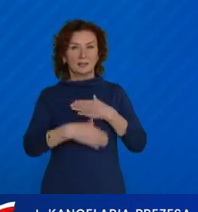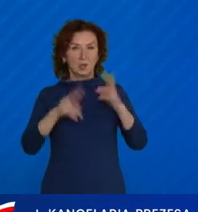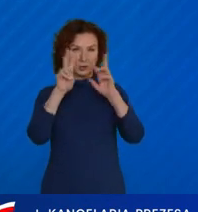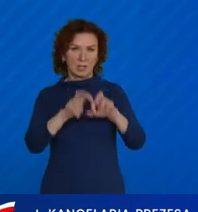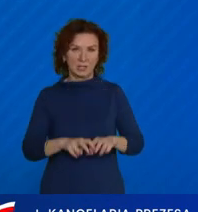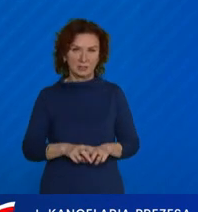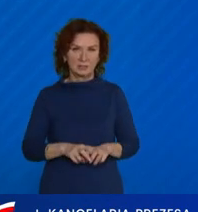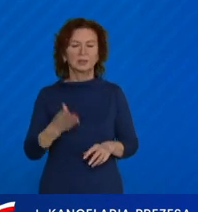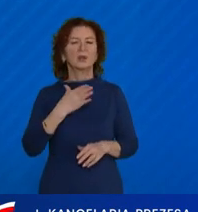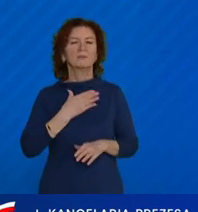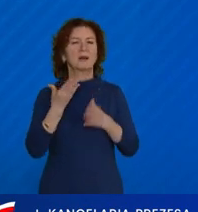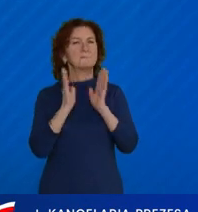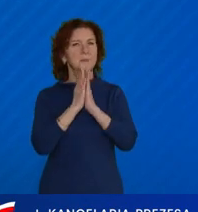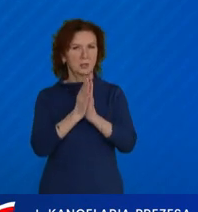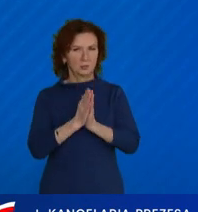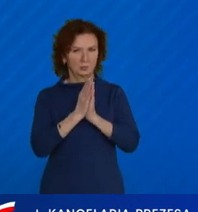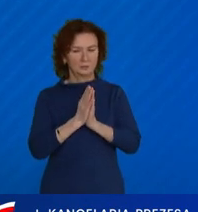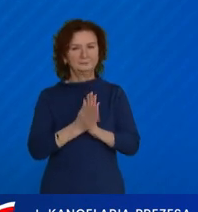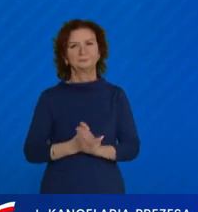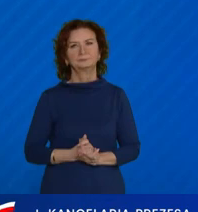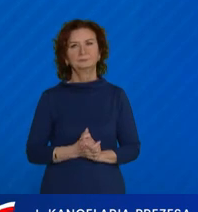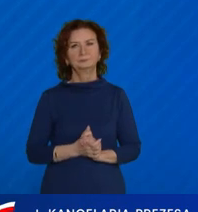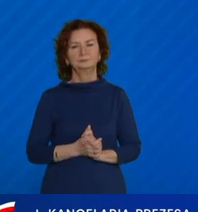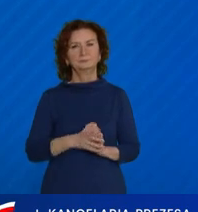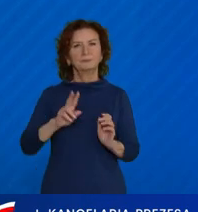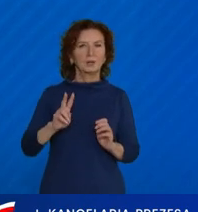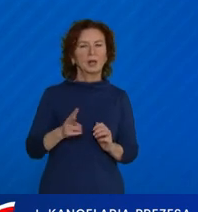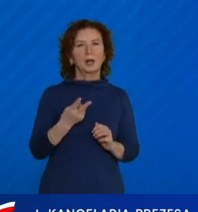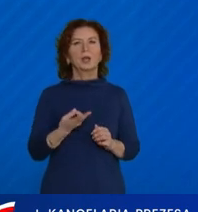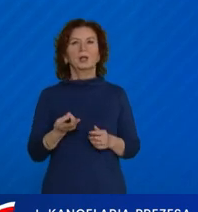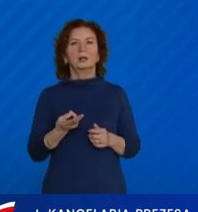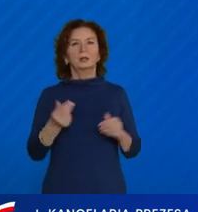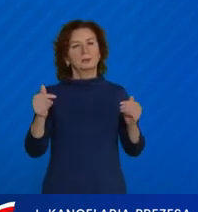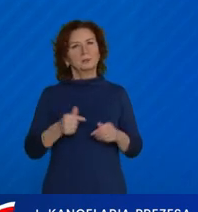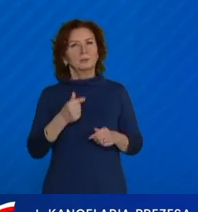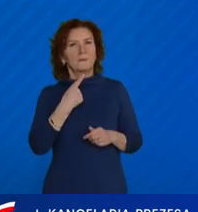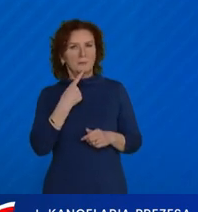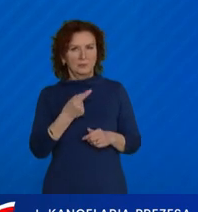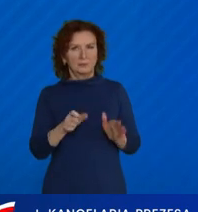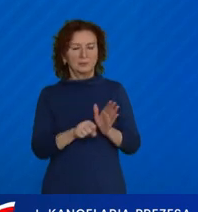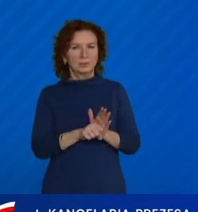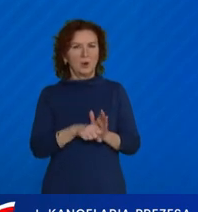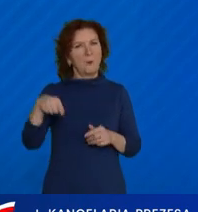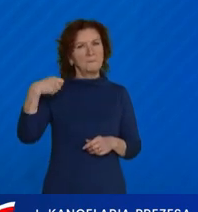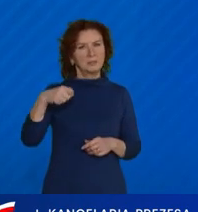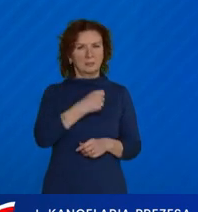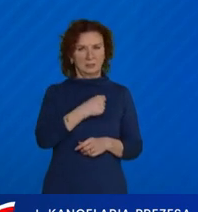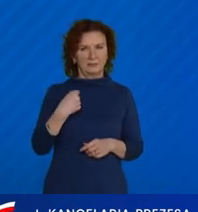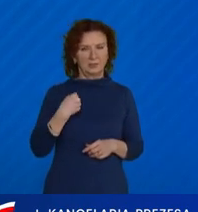też muszę drugi raz odnieść się do pana prezydenta Warszawy, bo żebyśmy